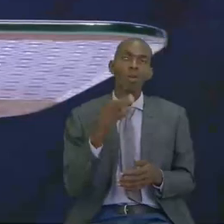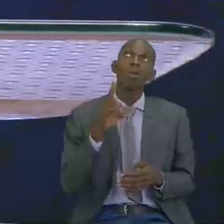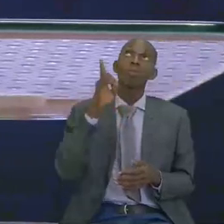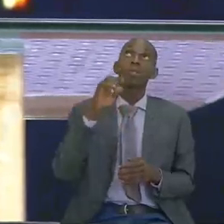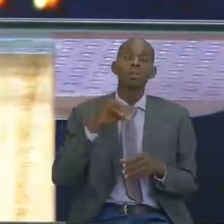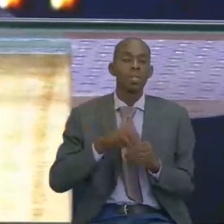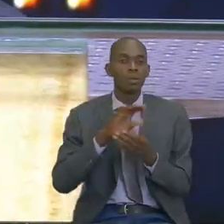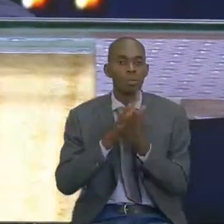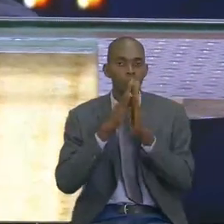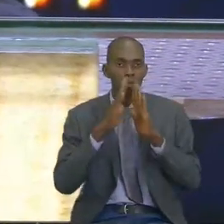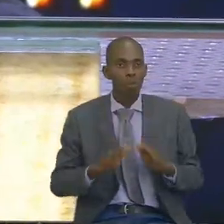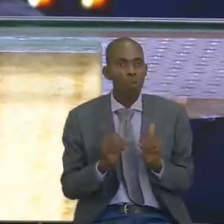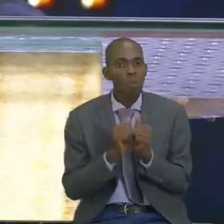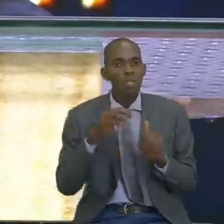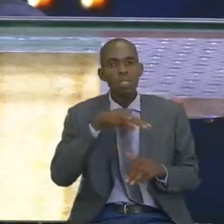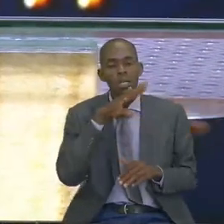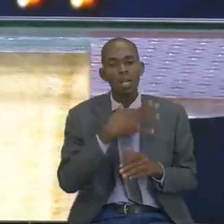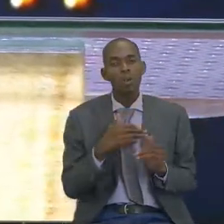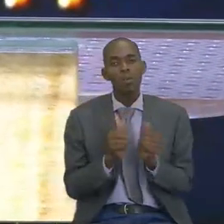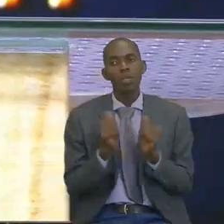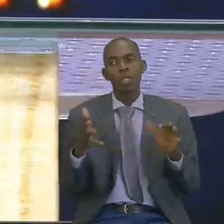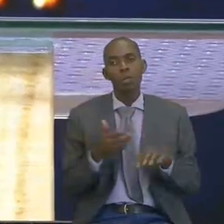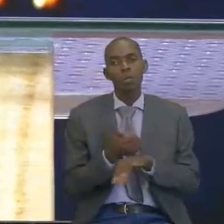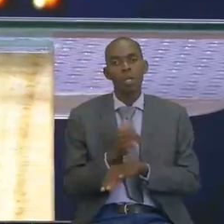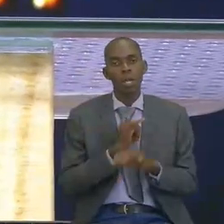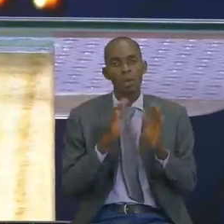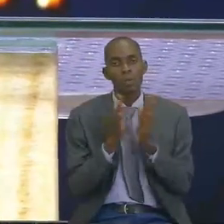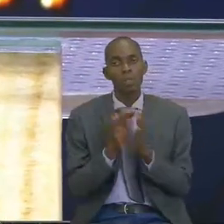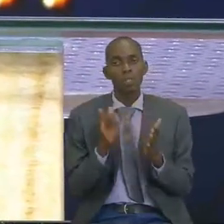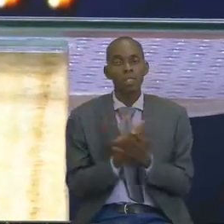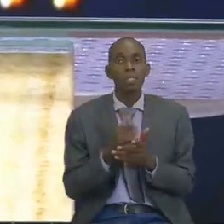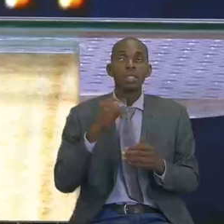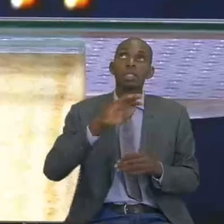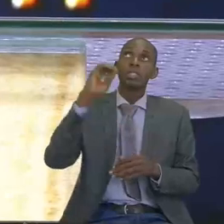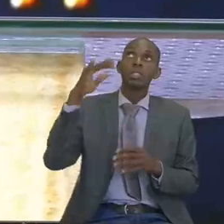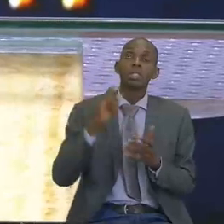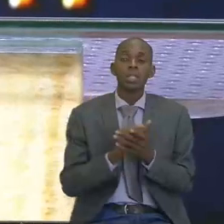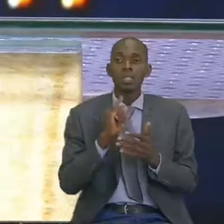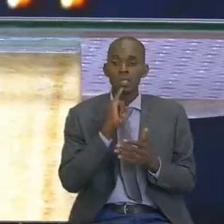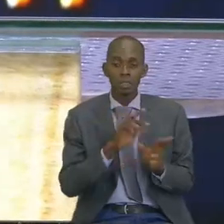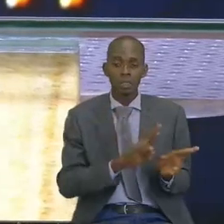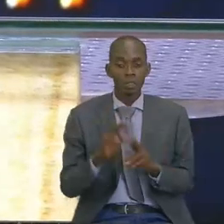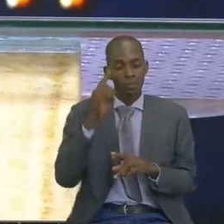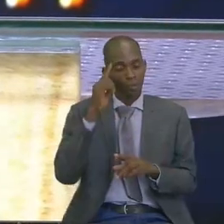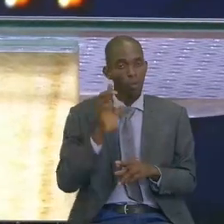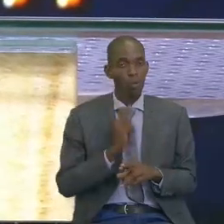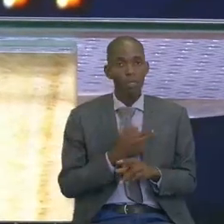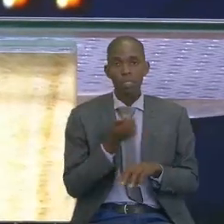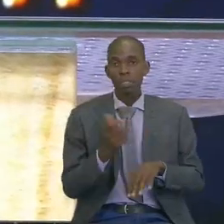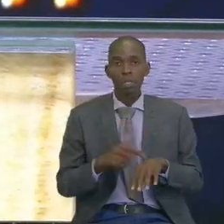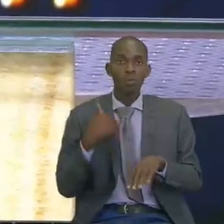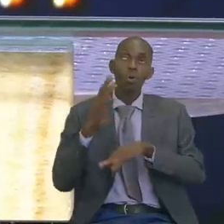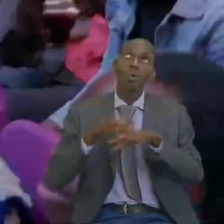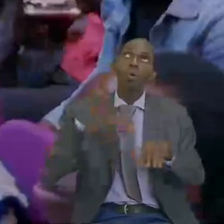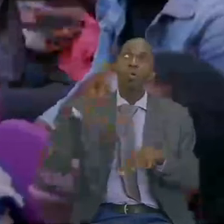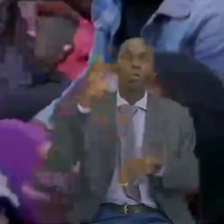Et dit être trouvé par lui sans tache et irrépréhensible dans la paix. Je prie que la grâce qui est disponible vous